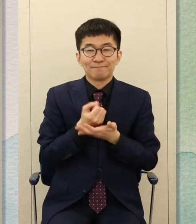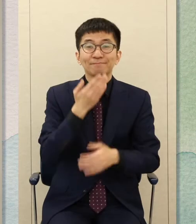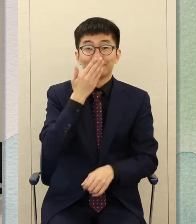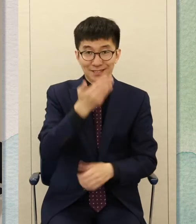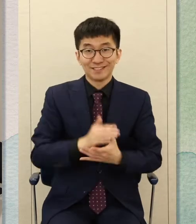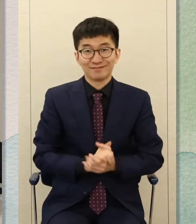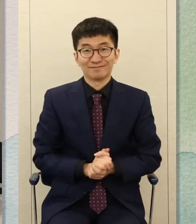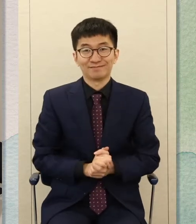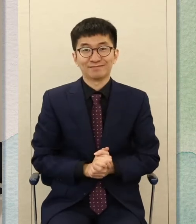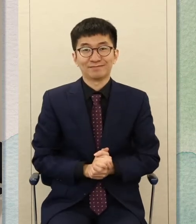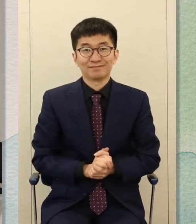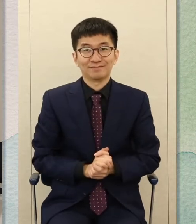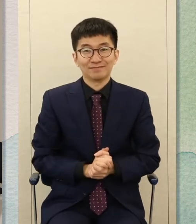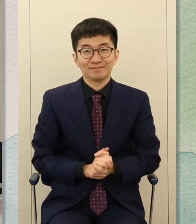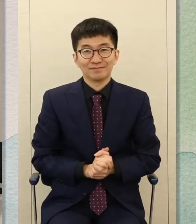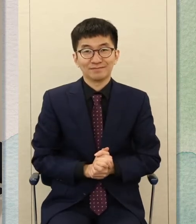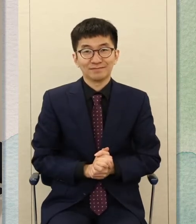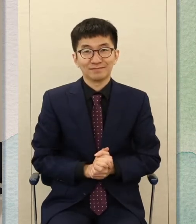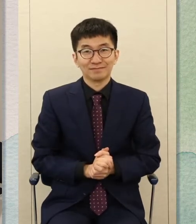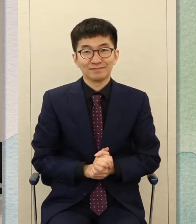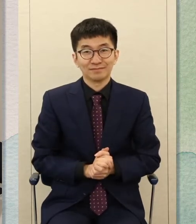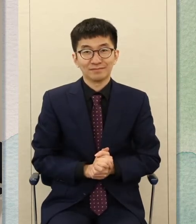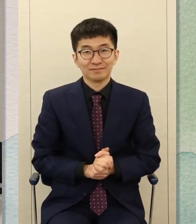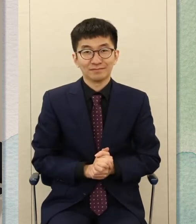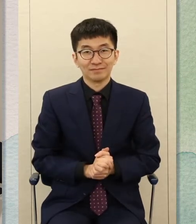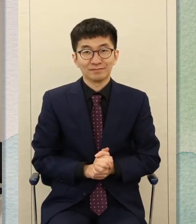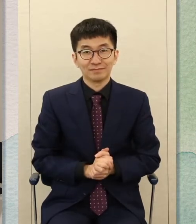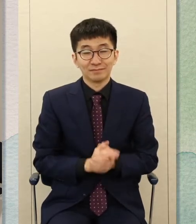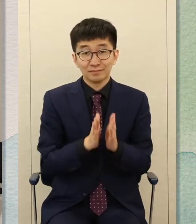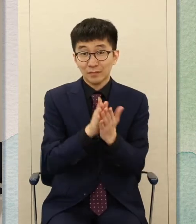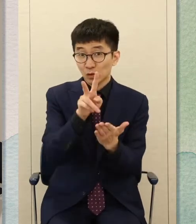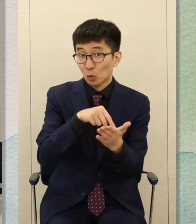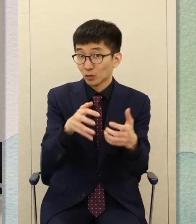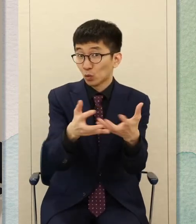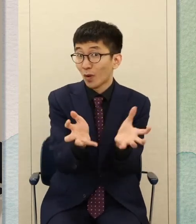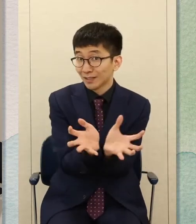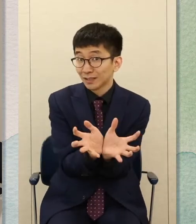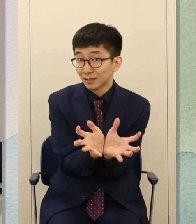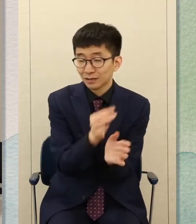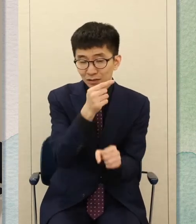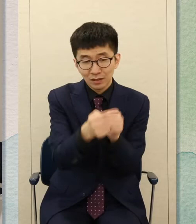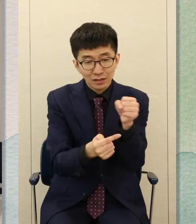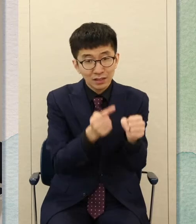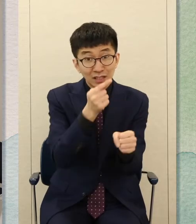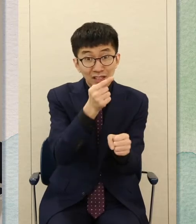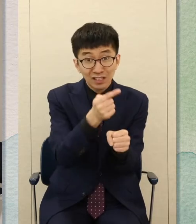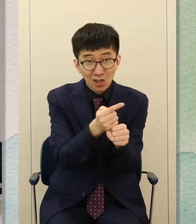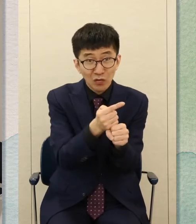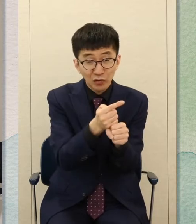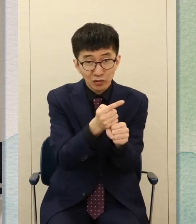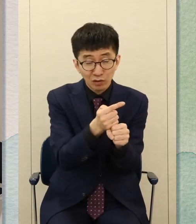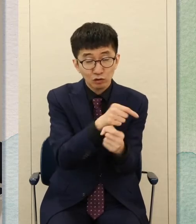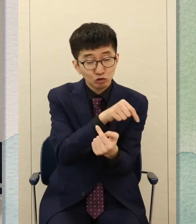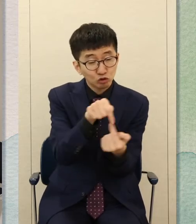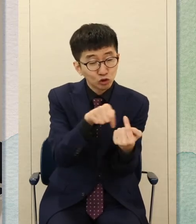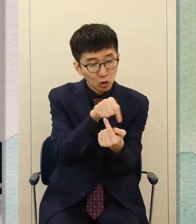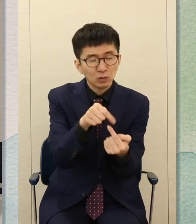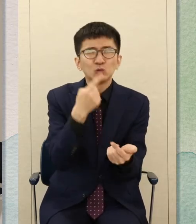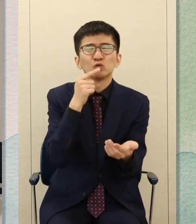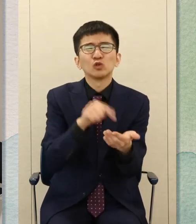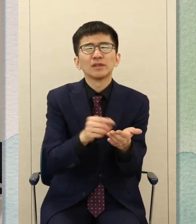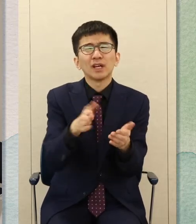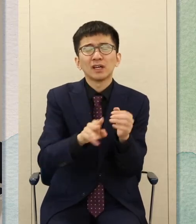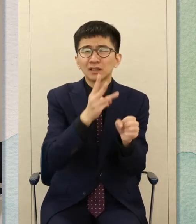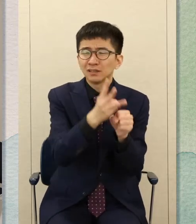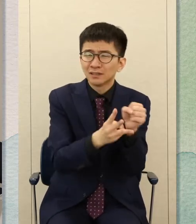거예요. 그래서 예, 독서 동아리가요 1년 정도 하기까지는 쉬워요. 근데 한 3년,